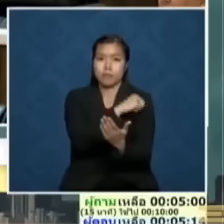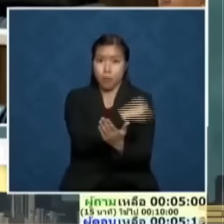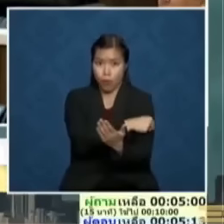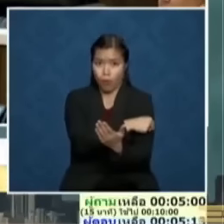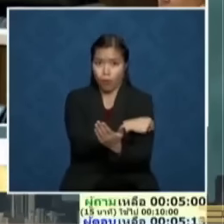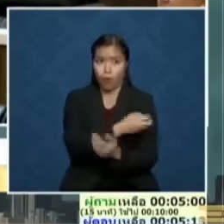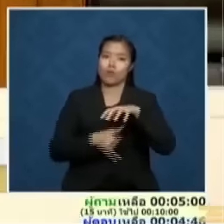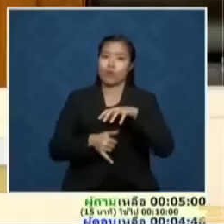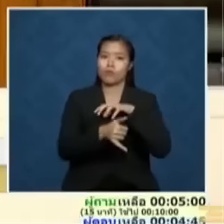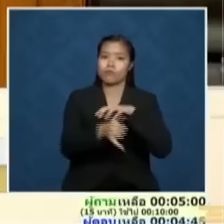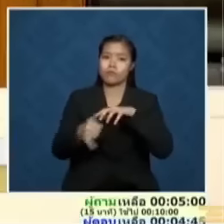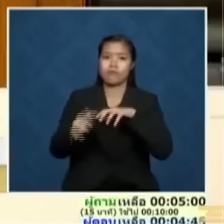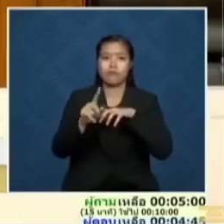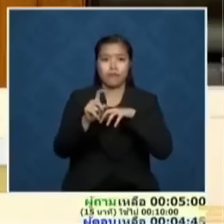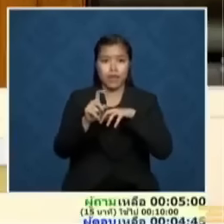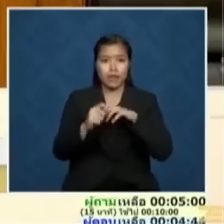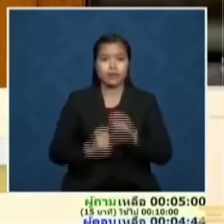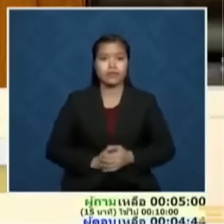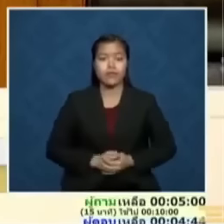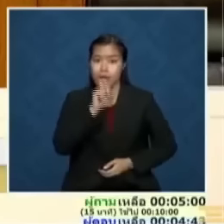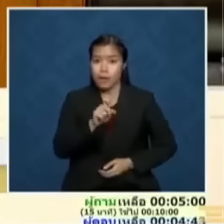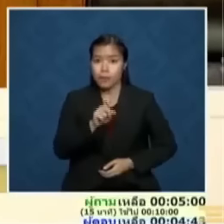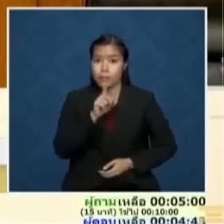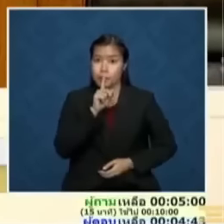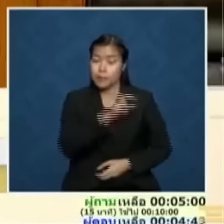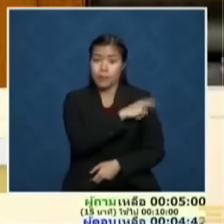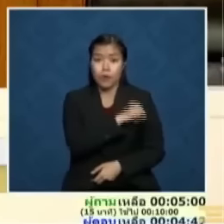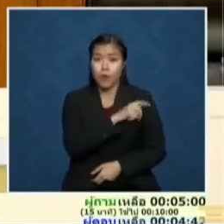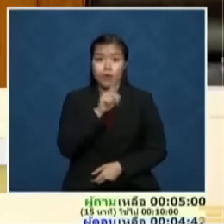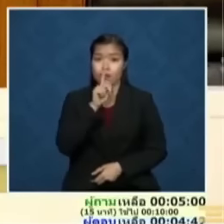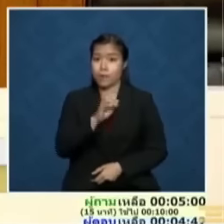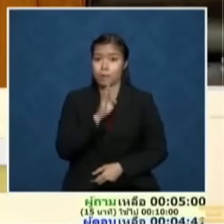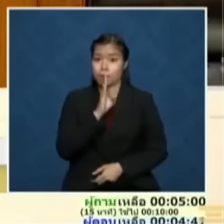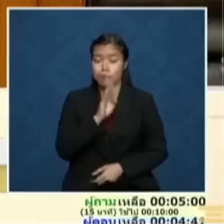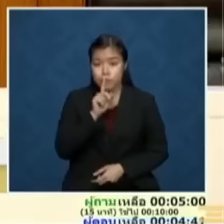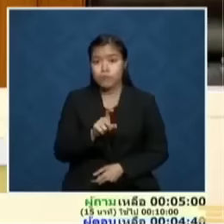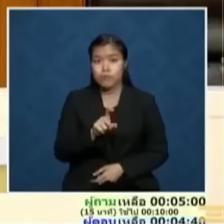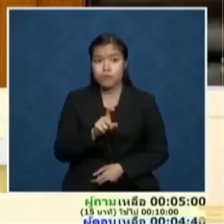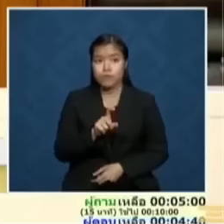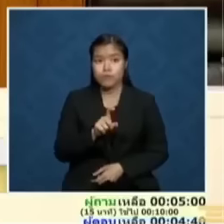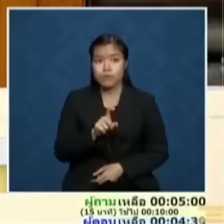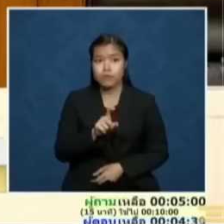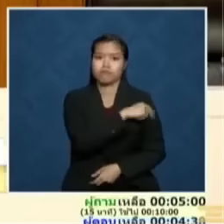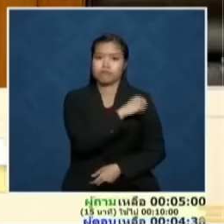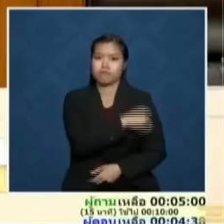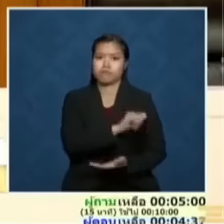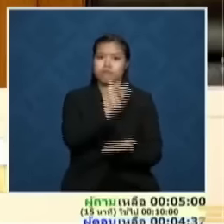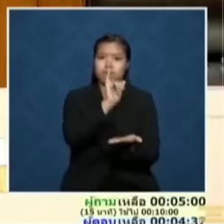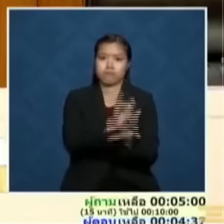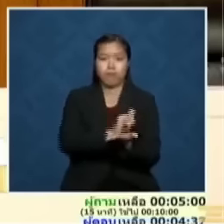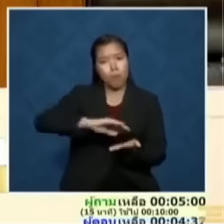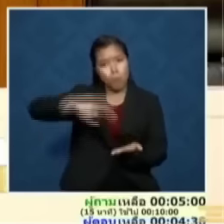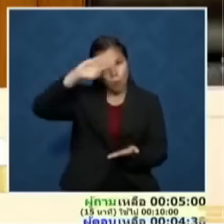การรับโทษตามกฎหมายของนายทักษิณชินวัตรเริ่มตั้งแต่สมัยรัฐบาลที่แล้วถูกครับตรงนั้นไม่ใช่ปัญหาเลย